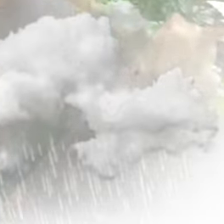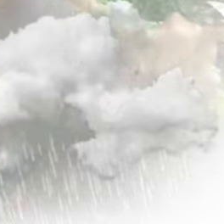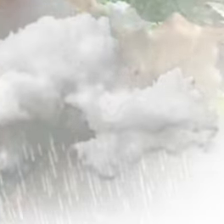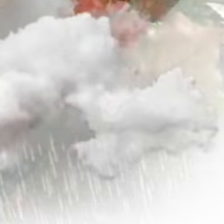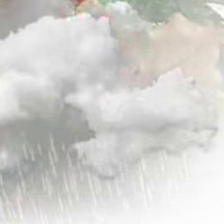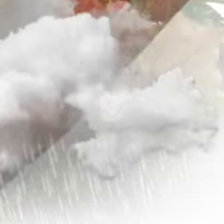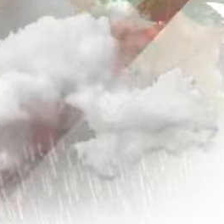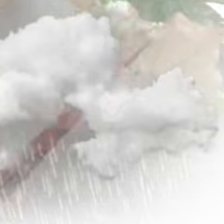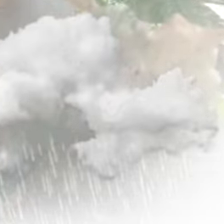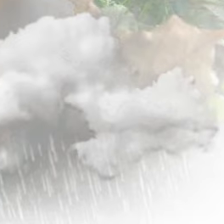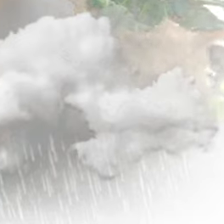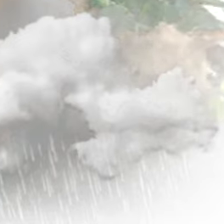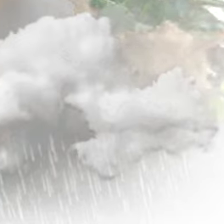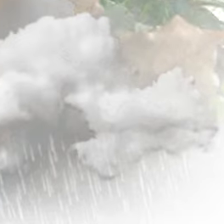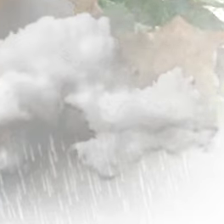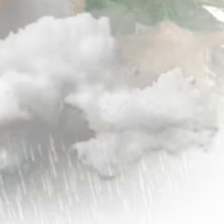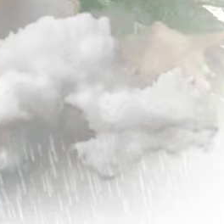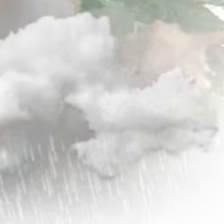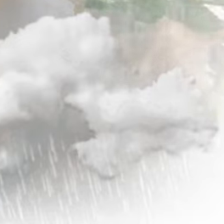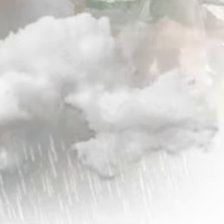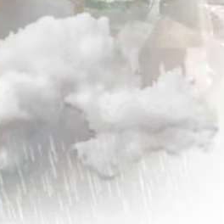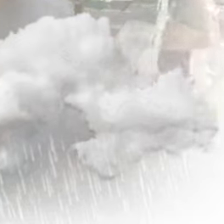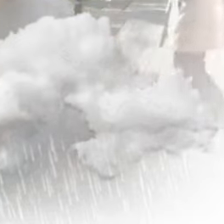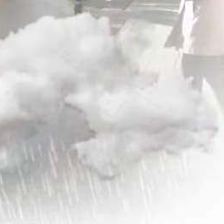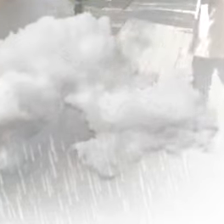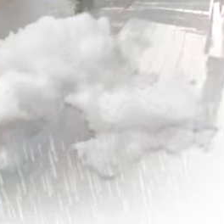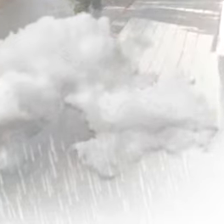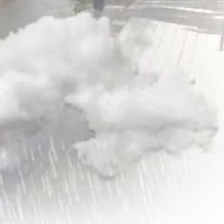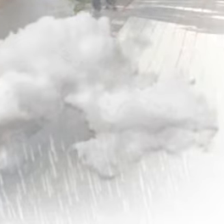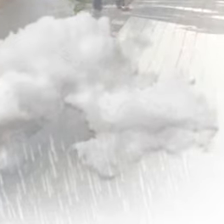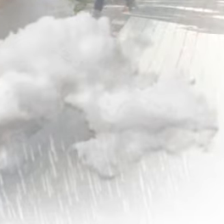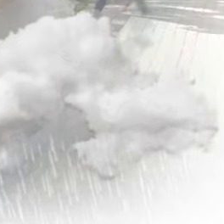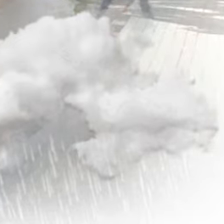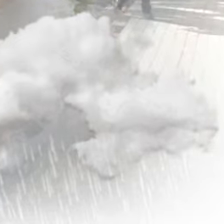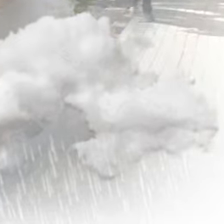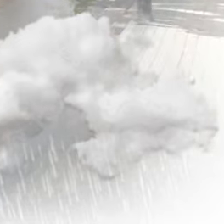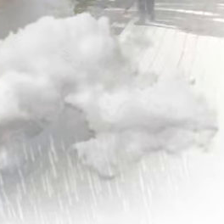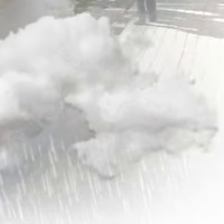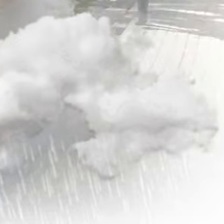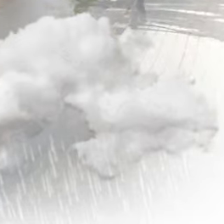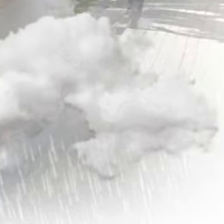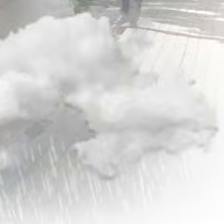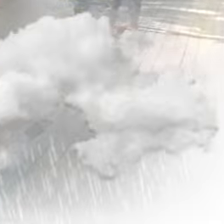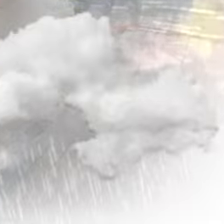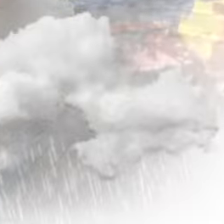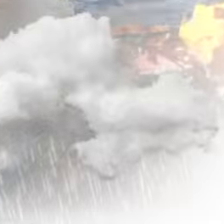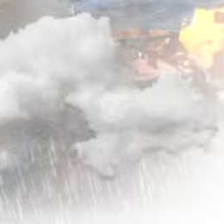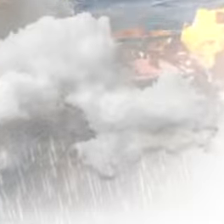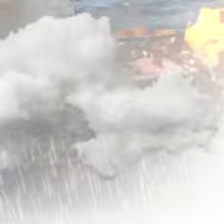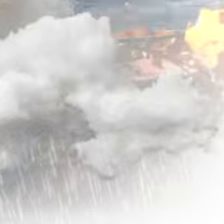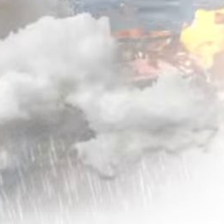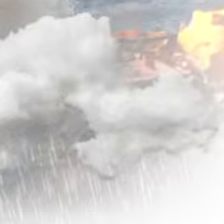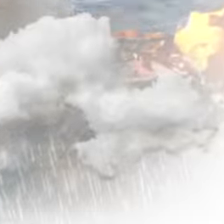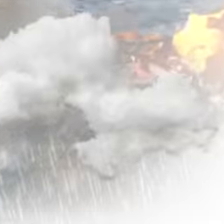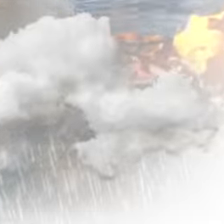каля 87% раніцай, 90% днём і 95% вечарам. З улікам